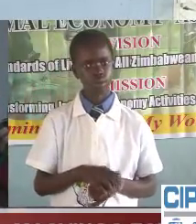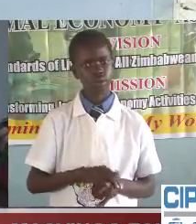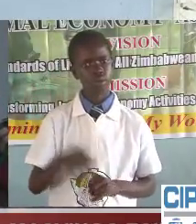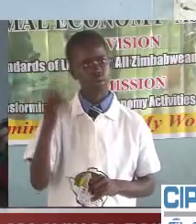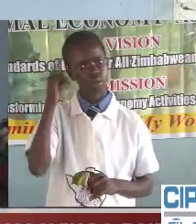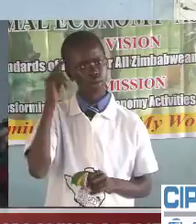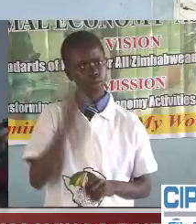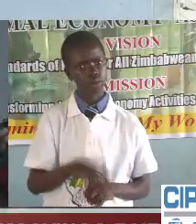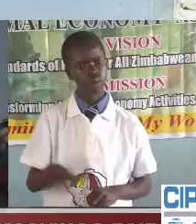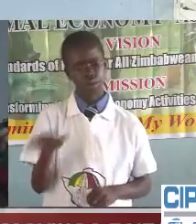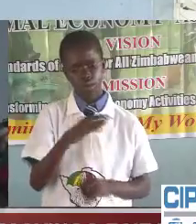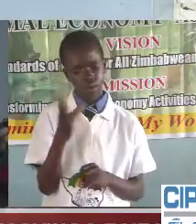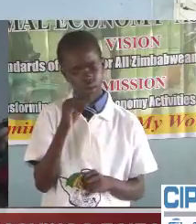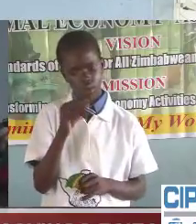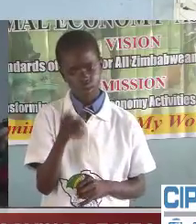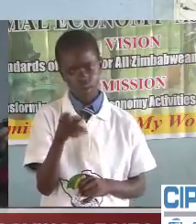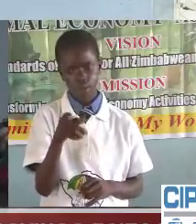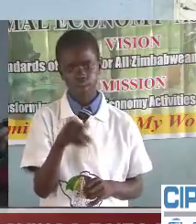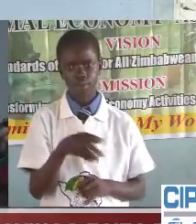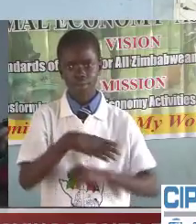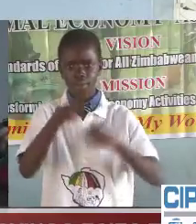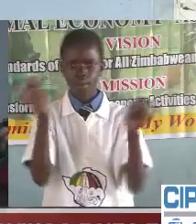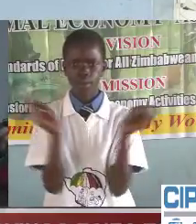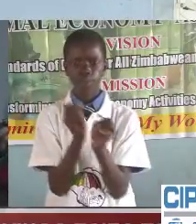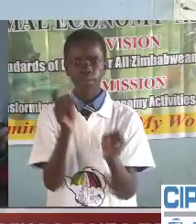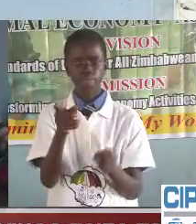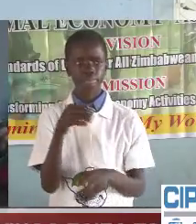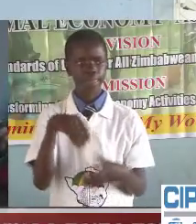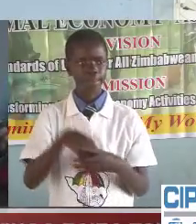Munoziva here kuti munzvimbo mamuri muna